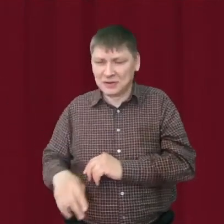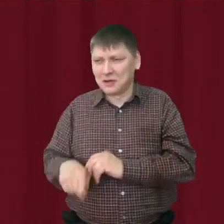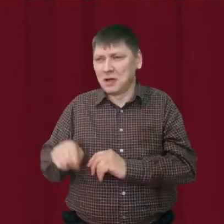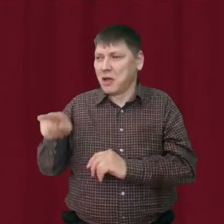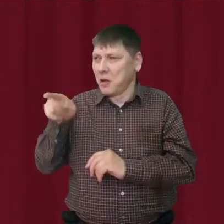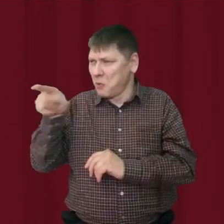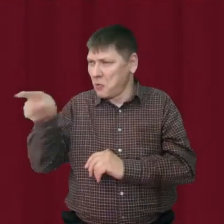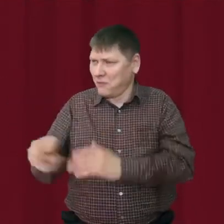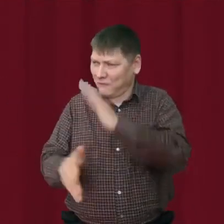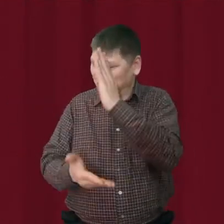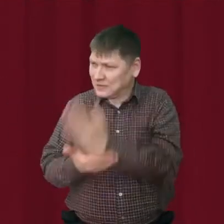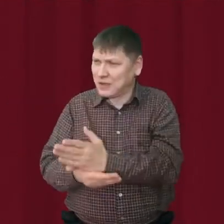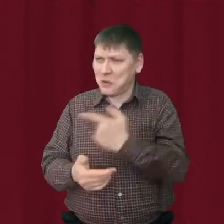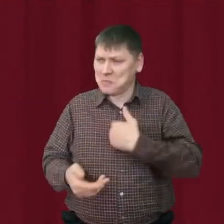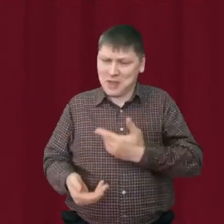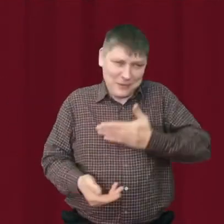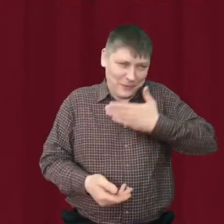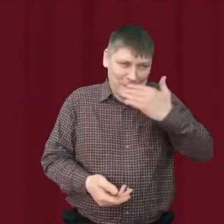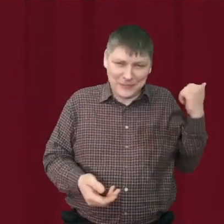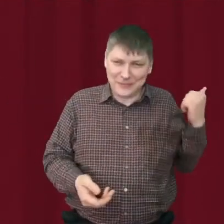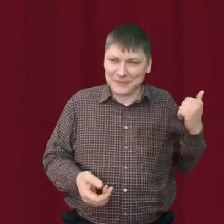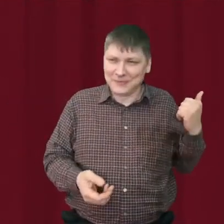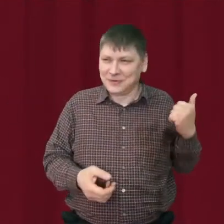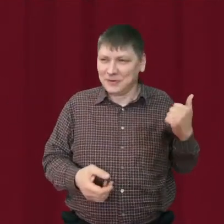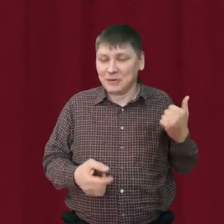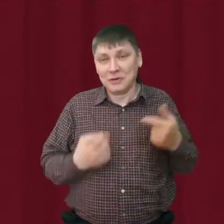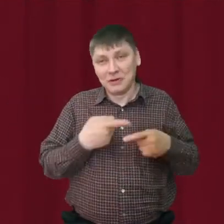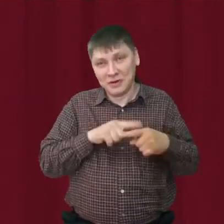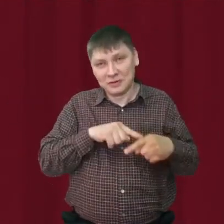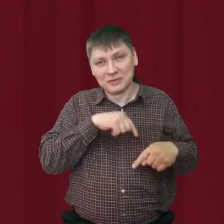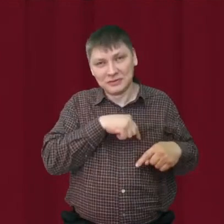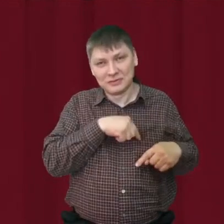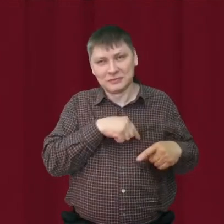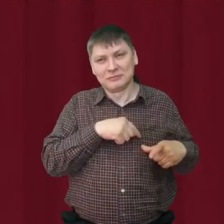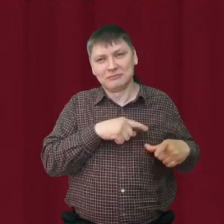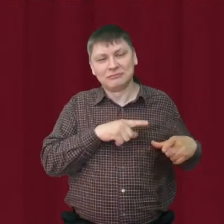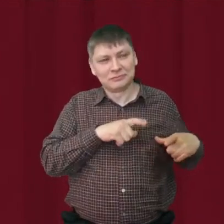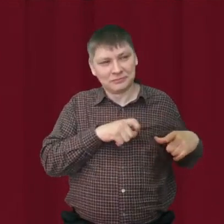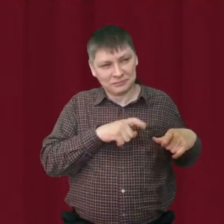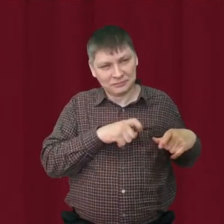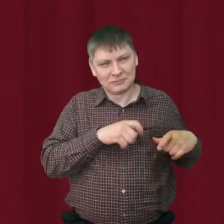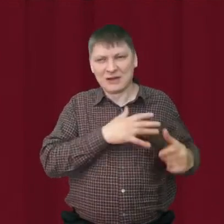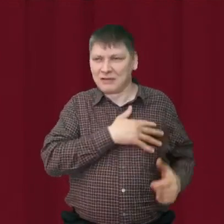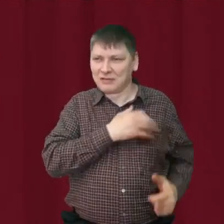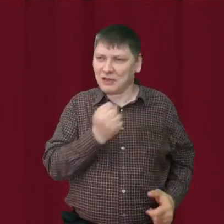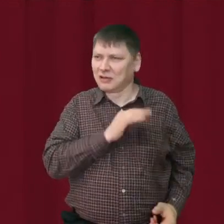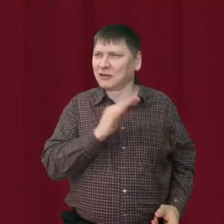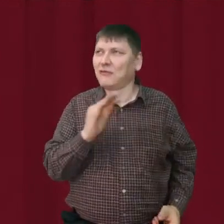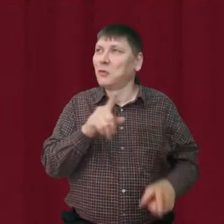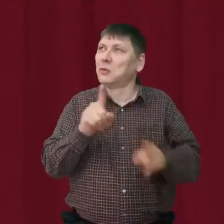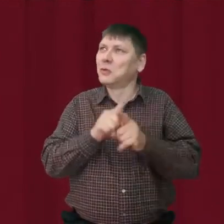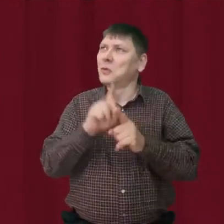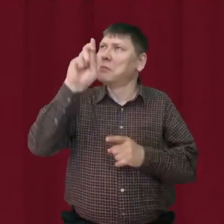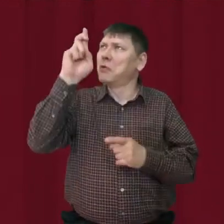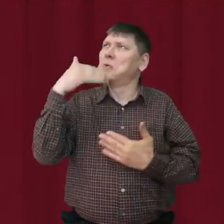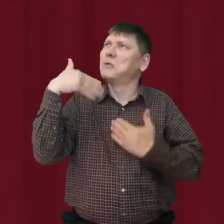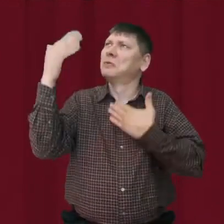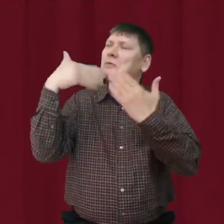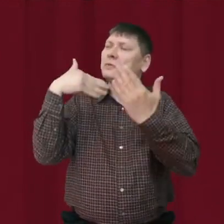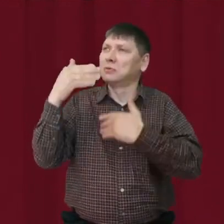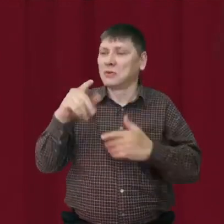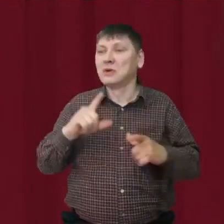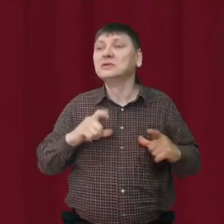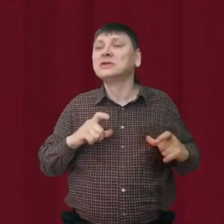у меня нету? И вы знаете, вот это чувство побуждает человека где-то проявлять недовольство в адрес Бога. Потому что зависть, по